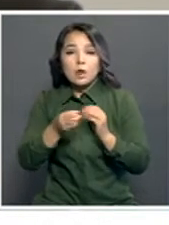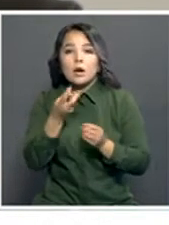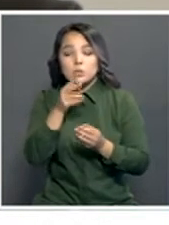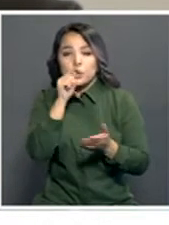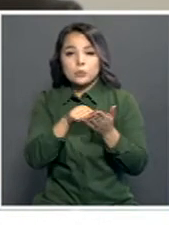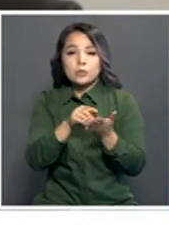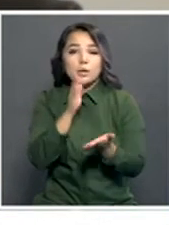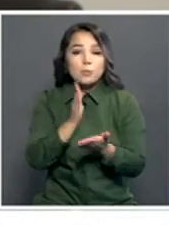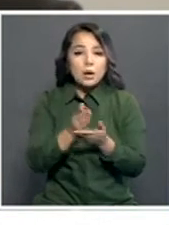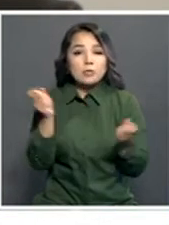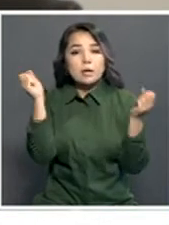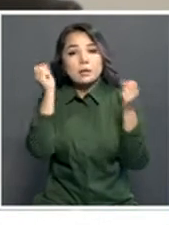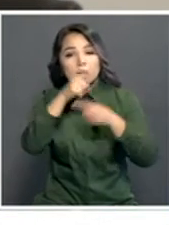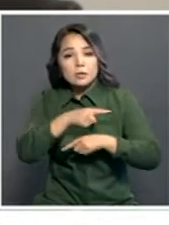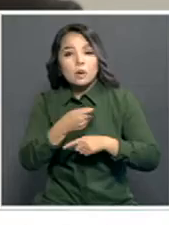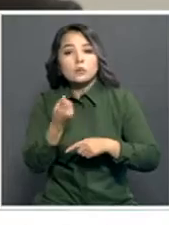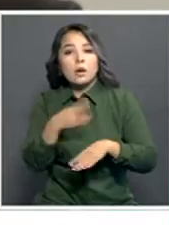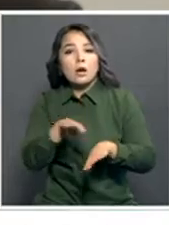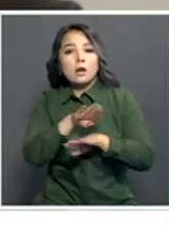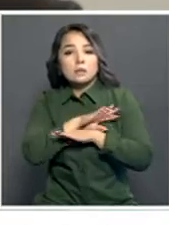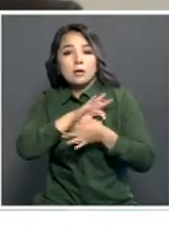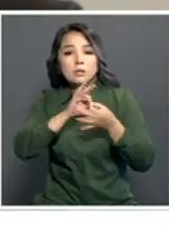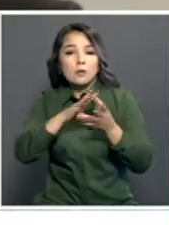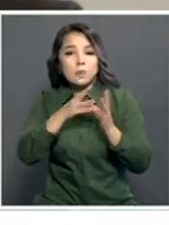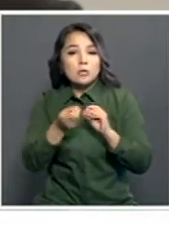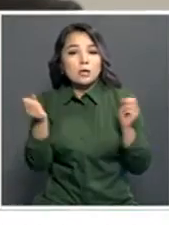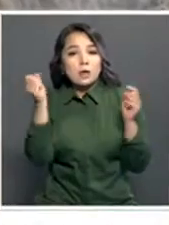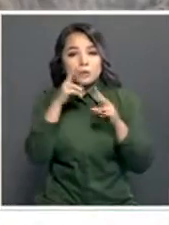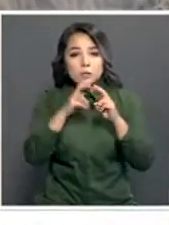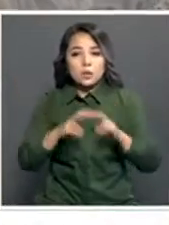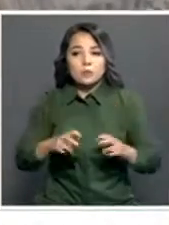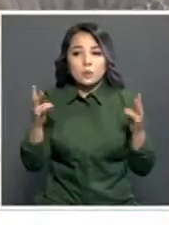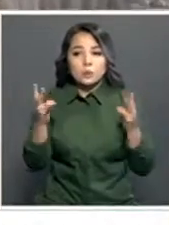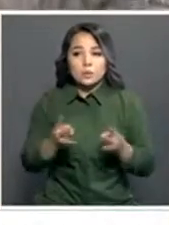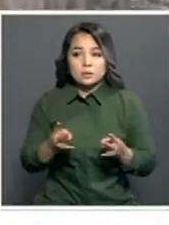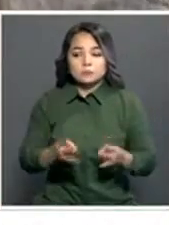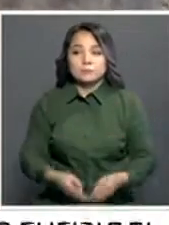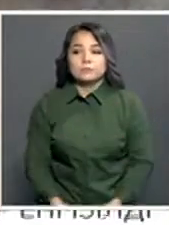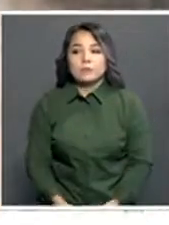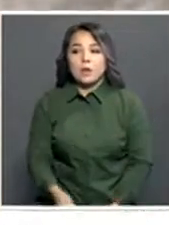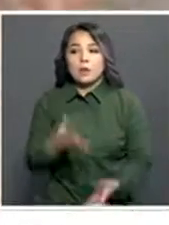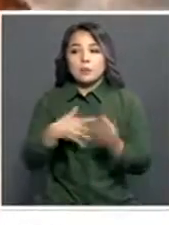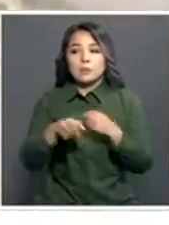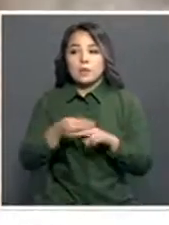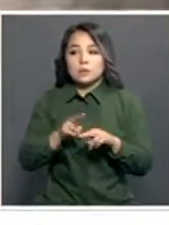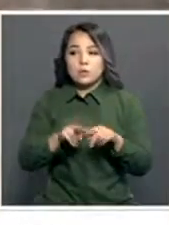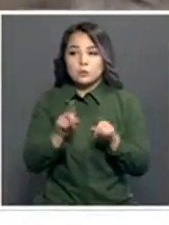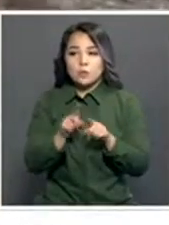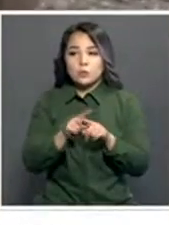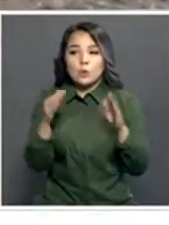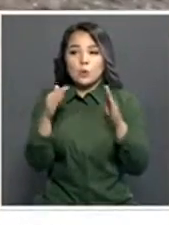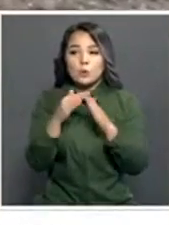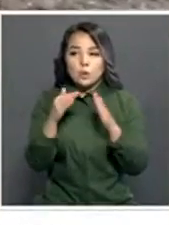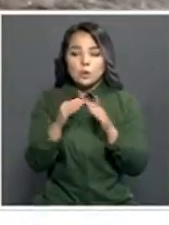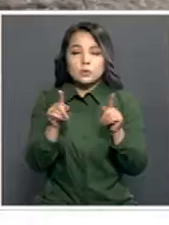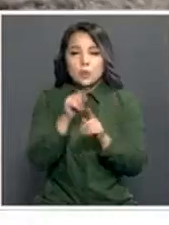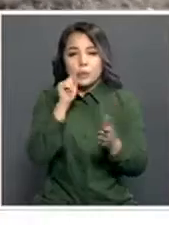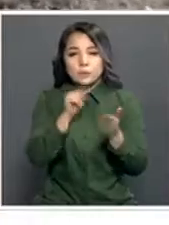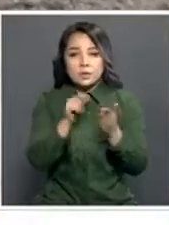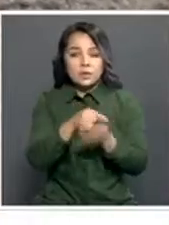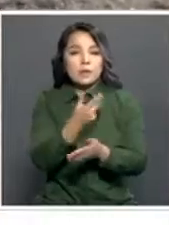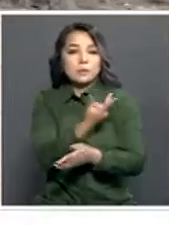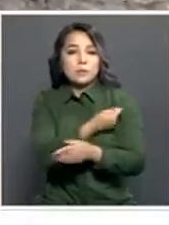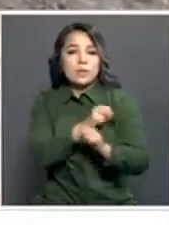екен, қаншама құс өлімге ұшырады, соны анықтамай жүр. Шекаралас аудандарда үй құстары мен жануарларға екпе салу